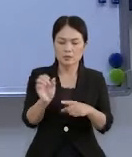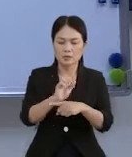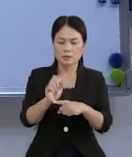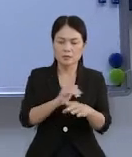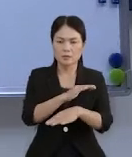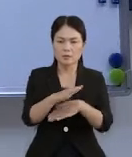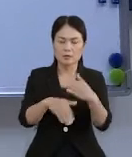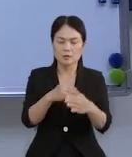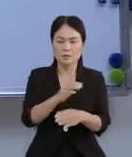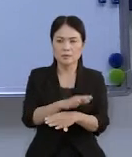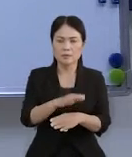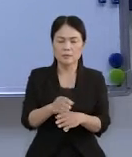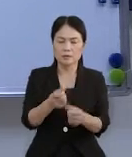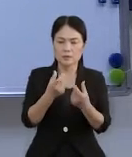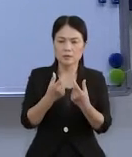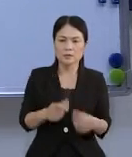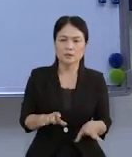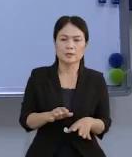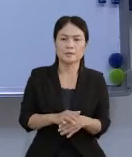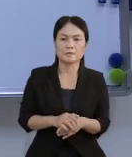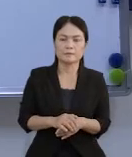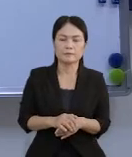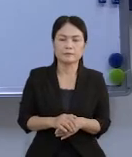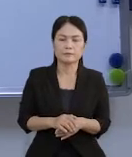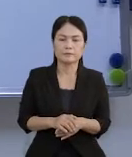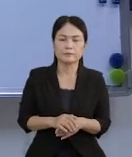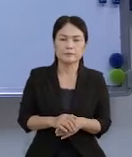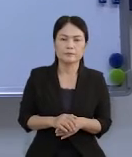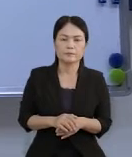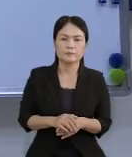tiếng ọc để con nâng đọc sài.